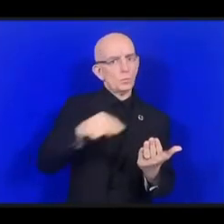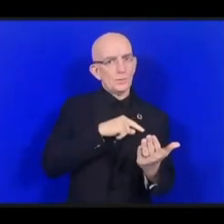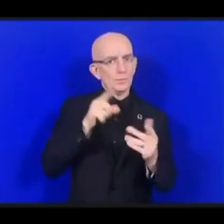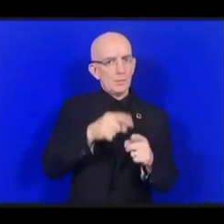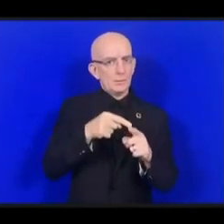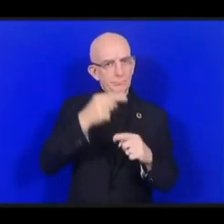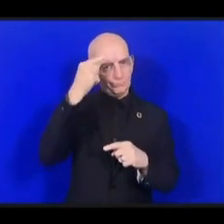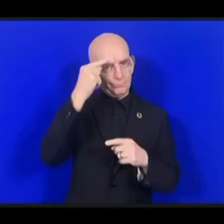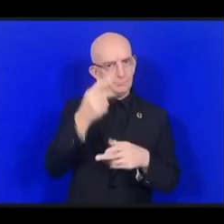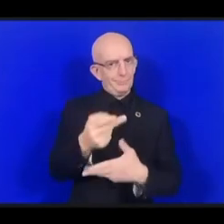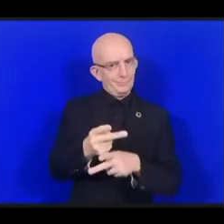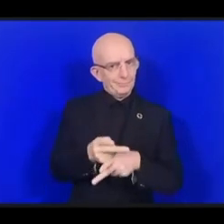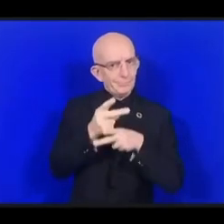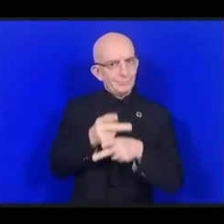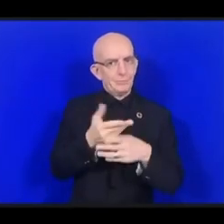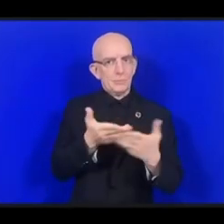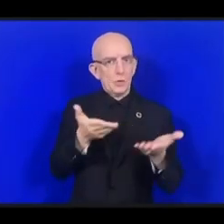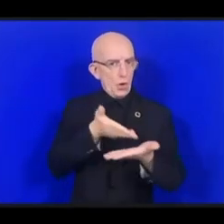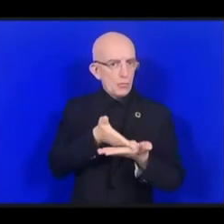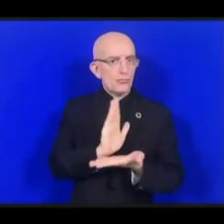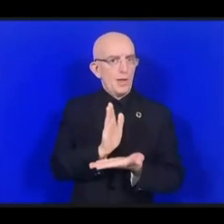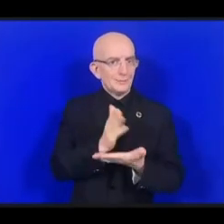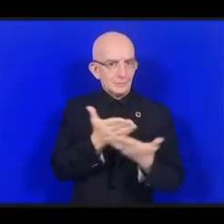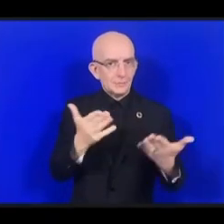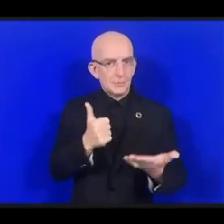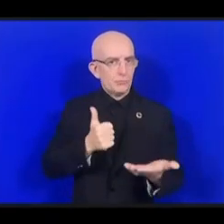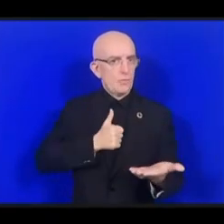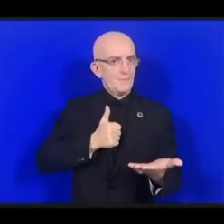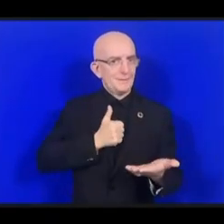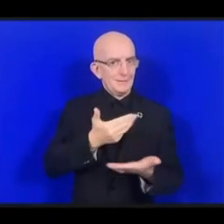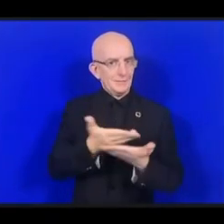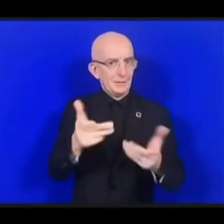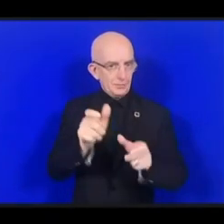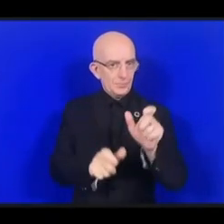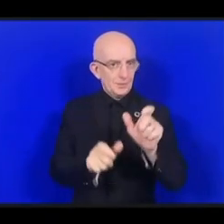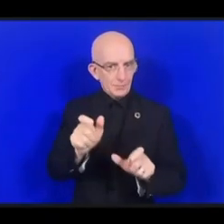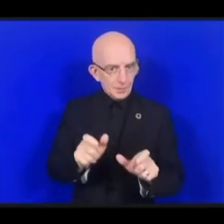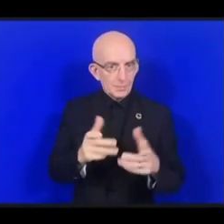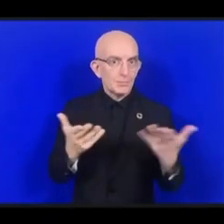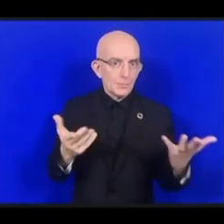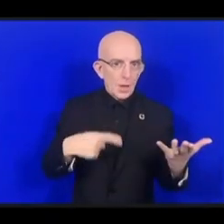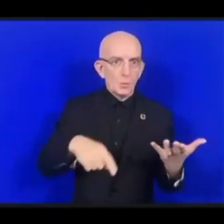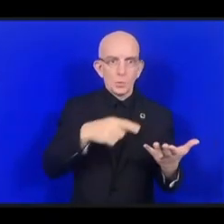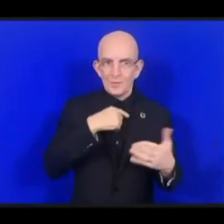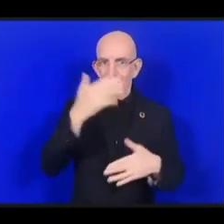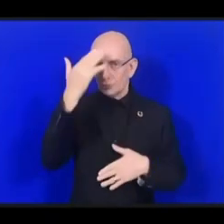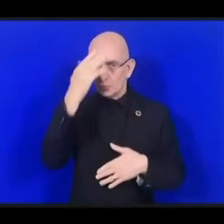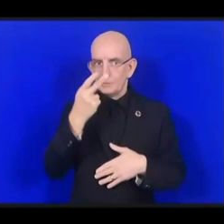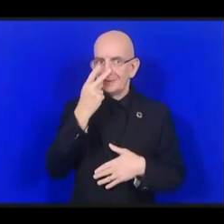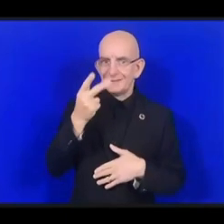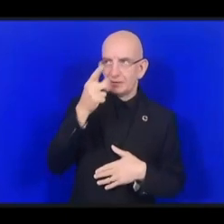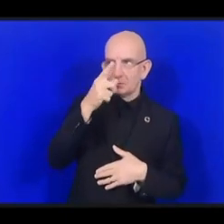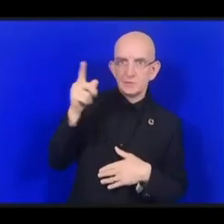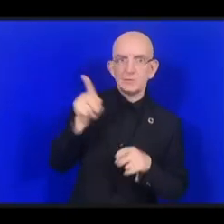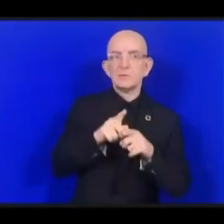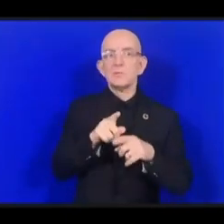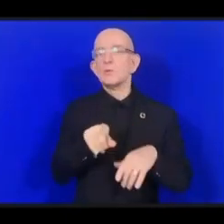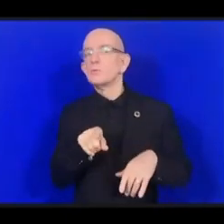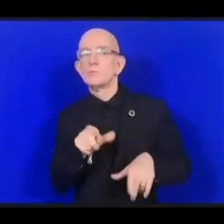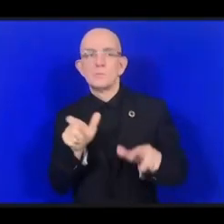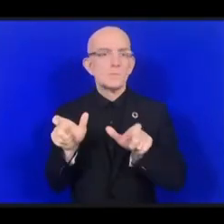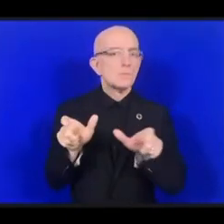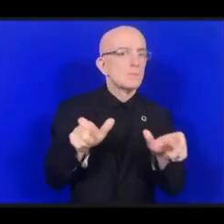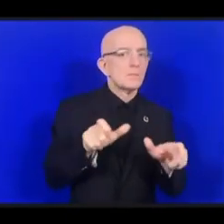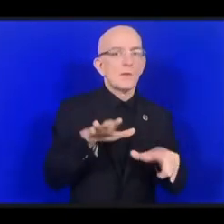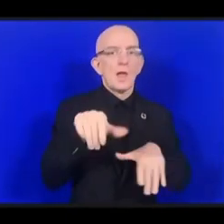今監視が行われていますプライに関しましても侵害されていますそれ以外にも心配をするような